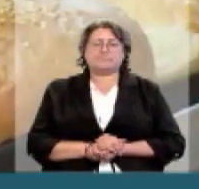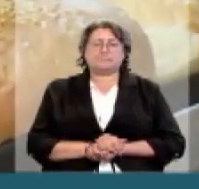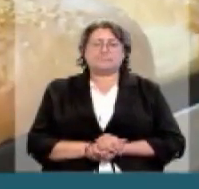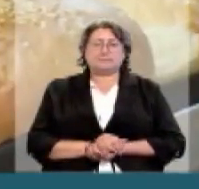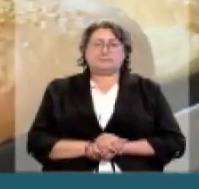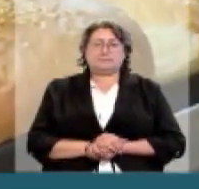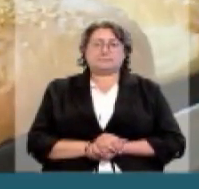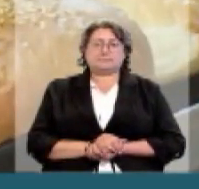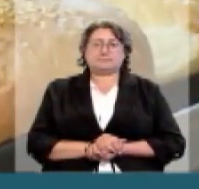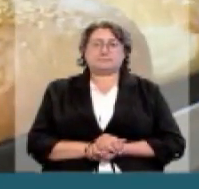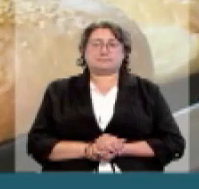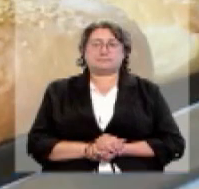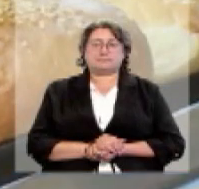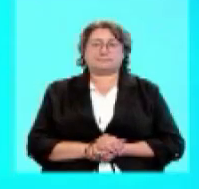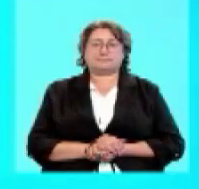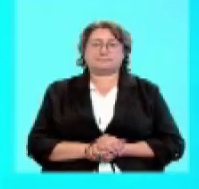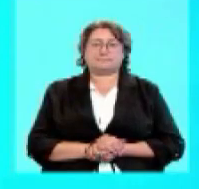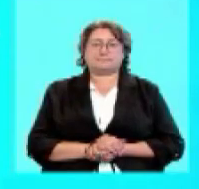Есенжігітов, Қостанай телеарнасы.